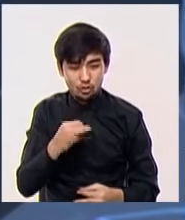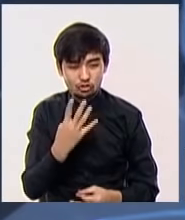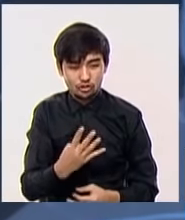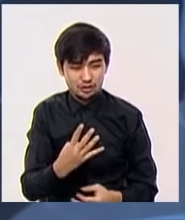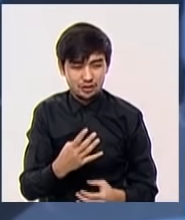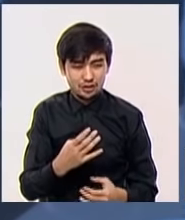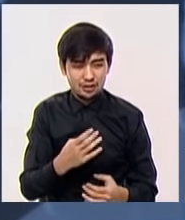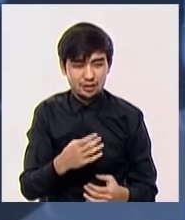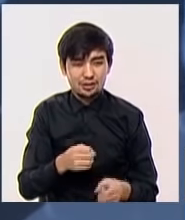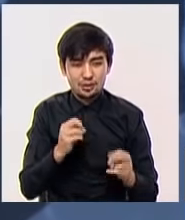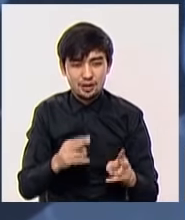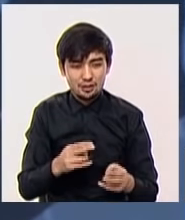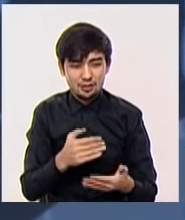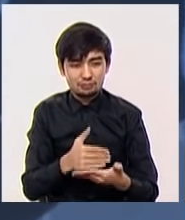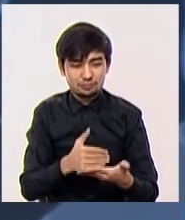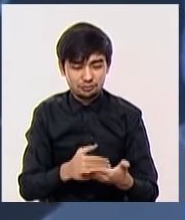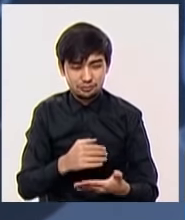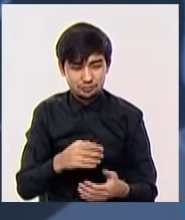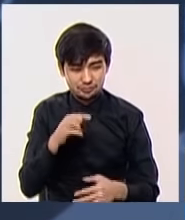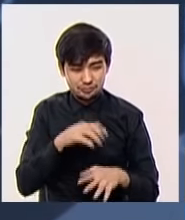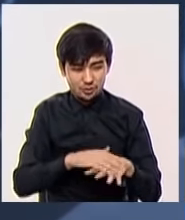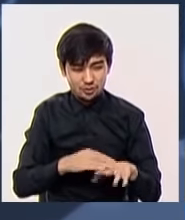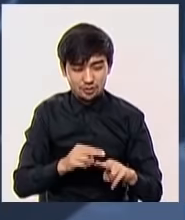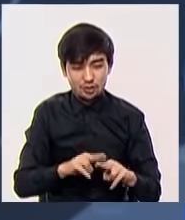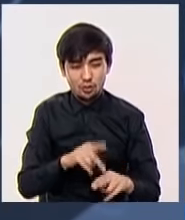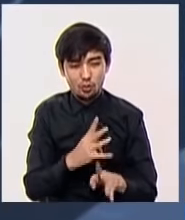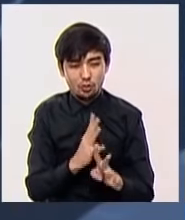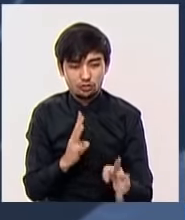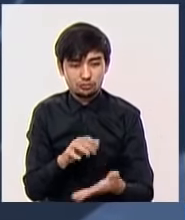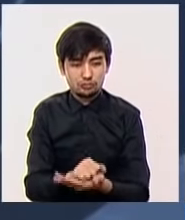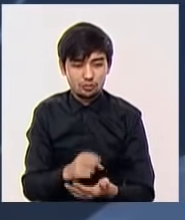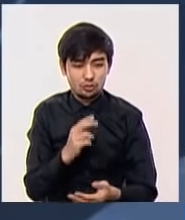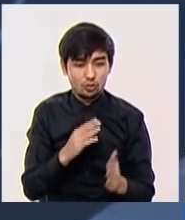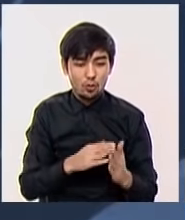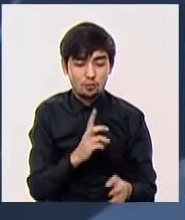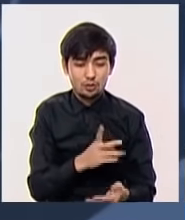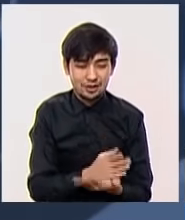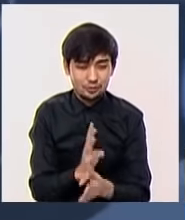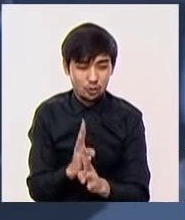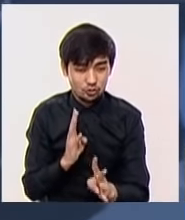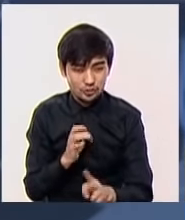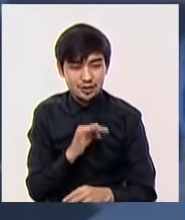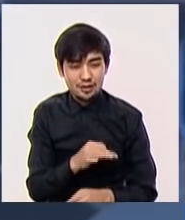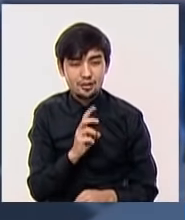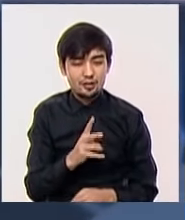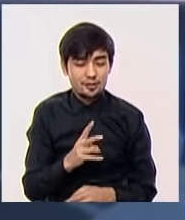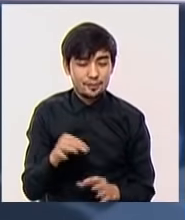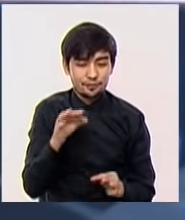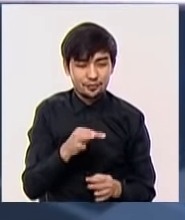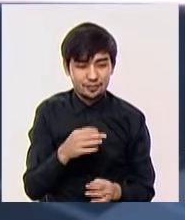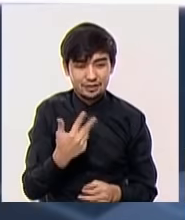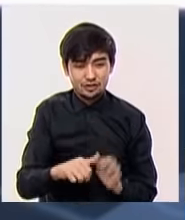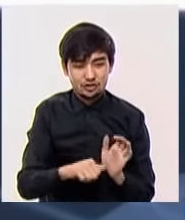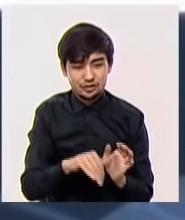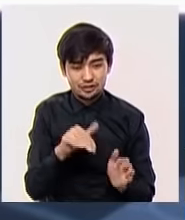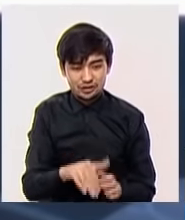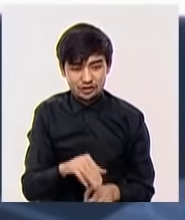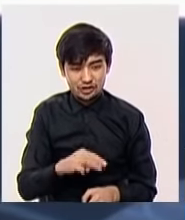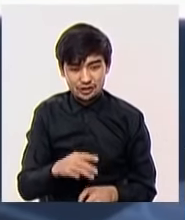граждан правда для этого они должны стоять в очереди на жилье и иметь на каждого члена семьи не более 36 тысяч